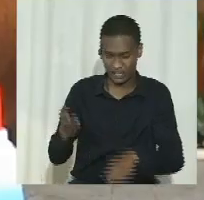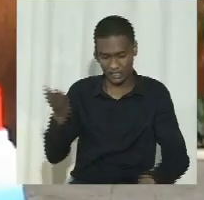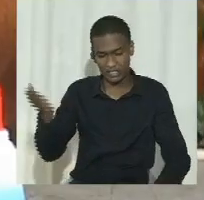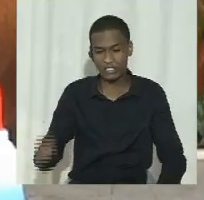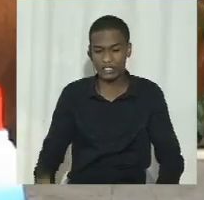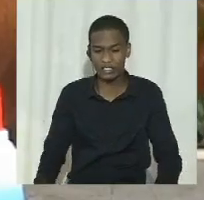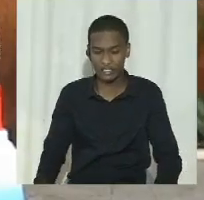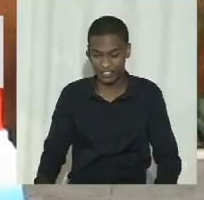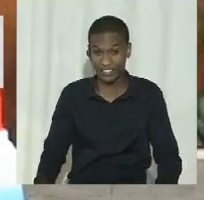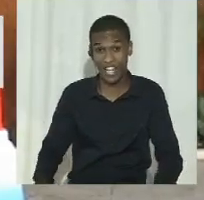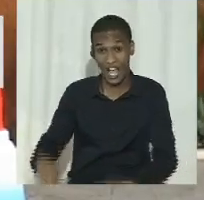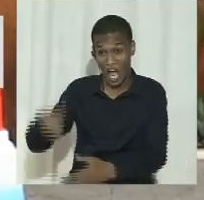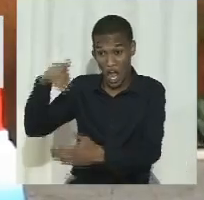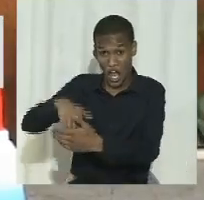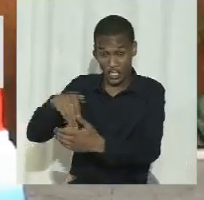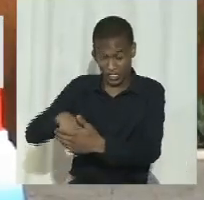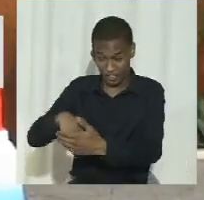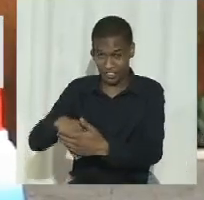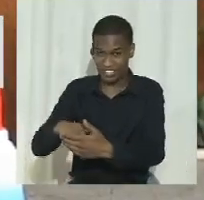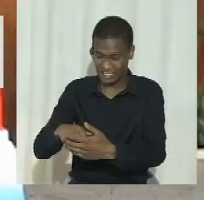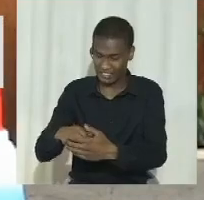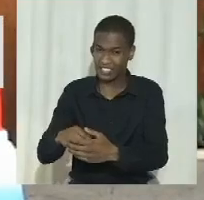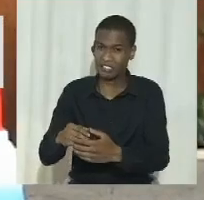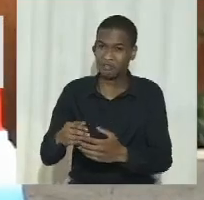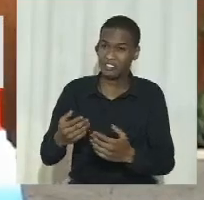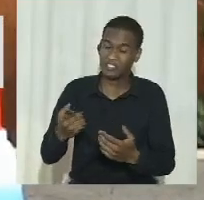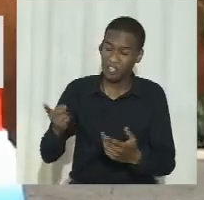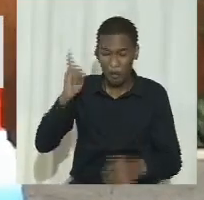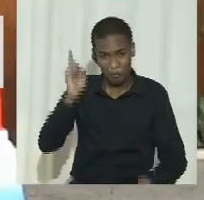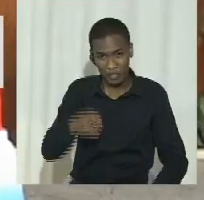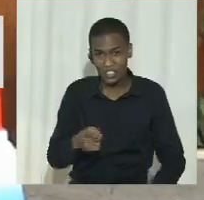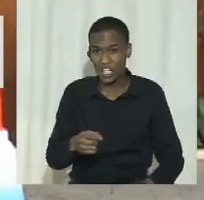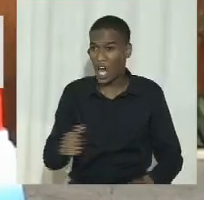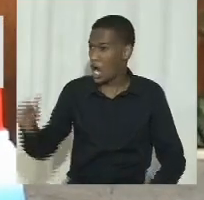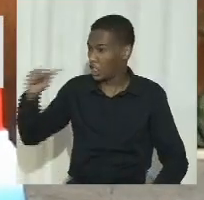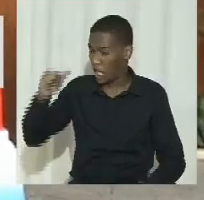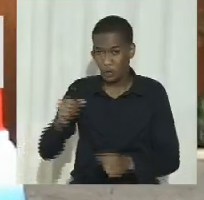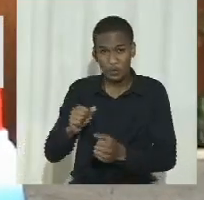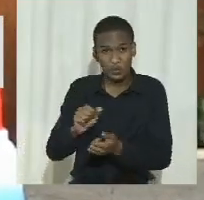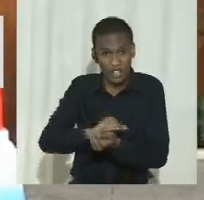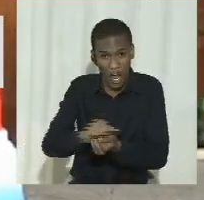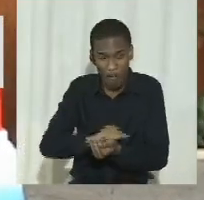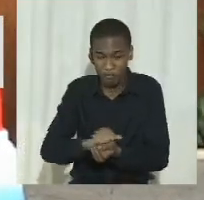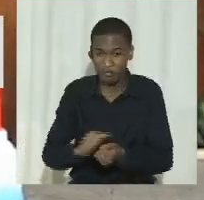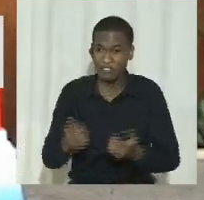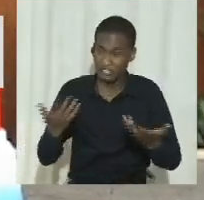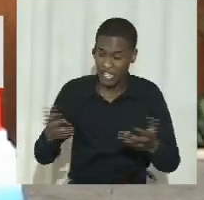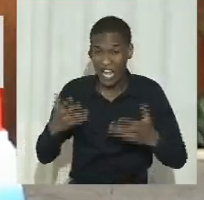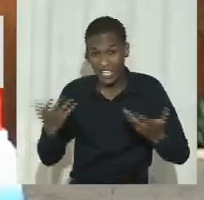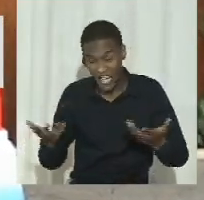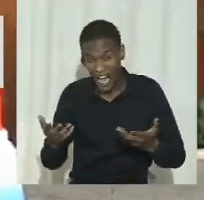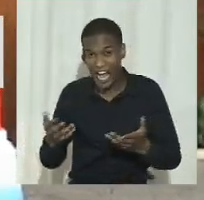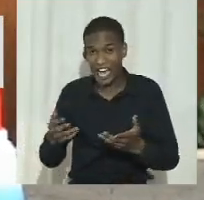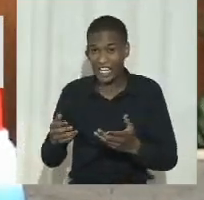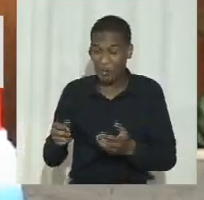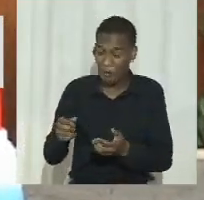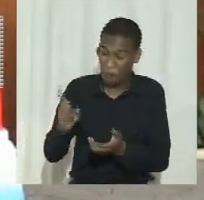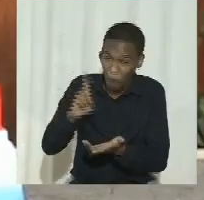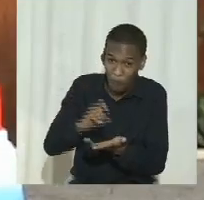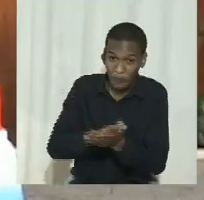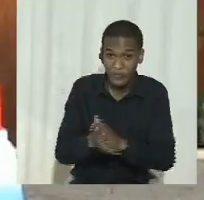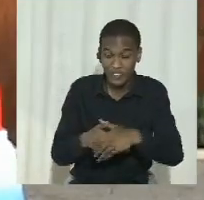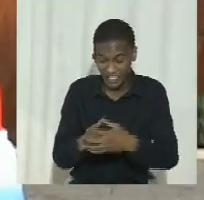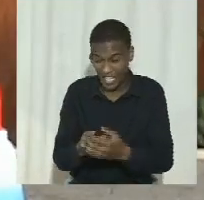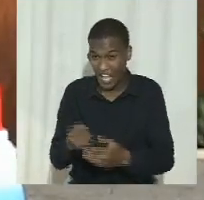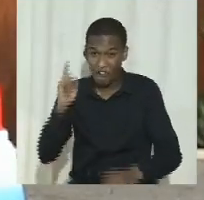Ny ao anatiny dia matetika ranon-tsavony na ihany koa hoe mampiasa gel izy ireo fa tapohan'ny rano, izany hoe rano izany ny be dia be ao anatiny fa